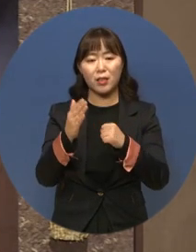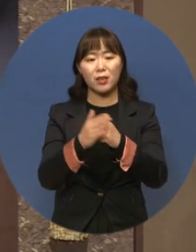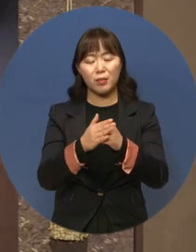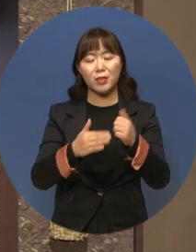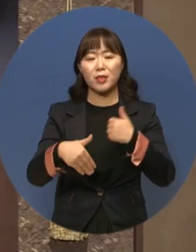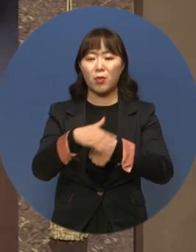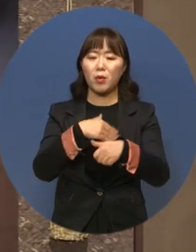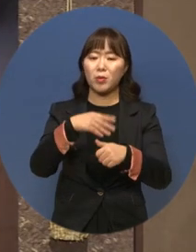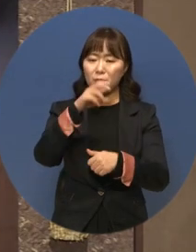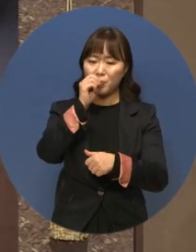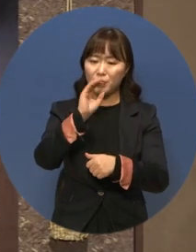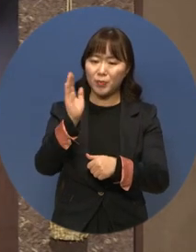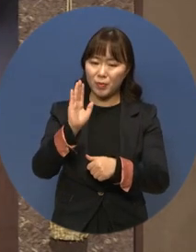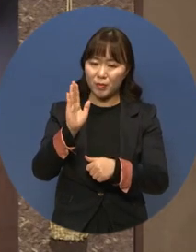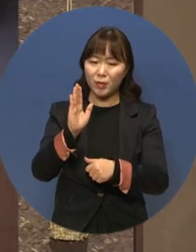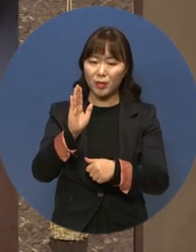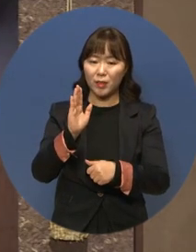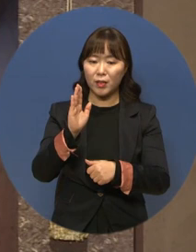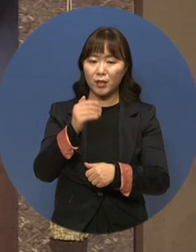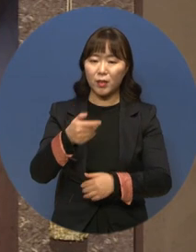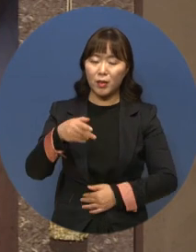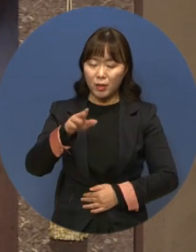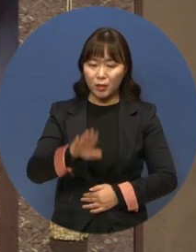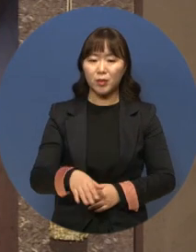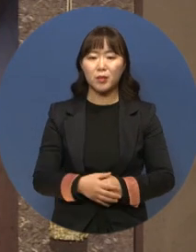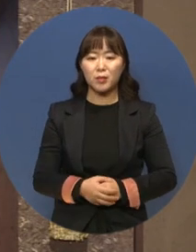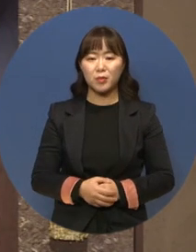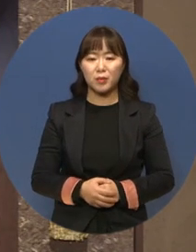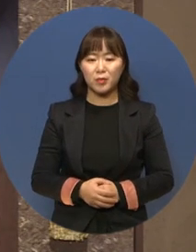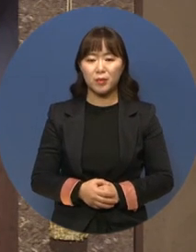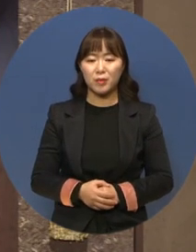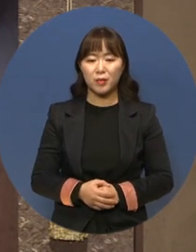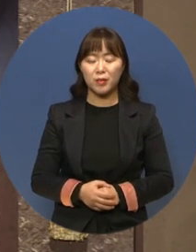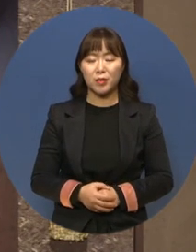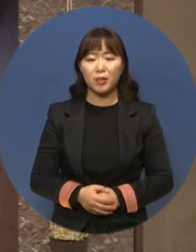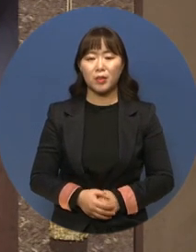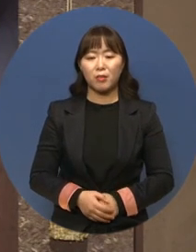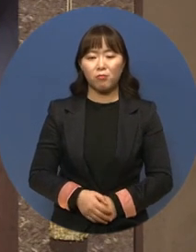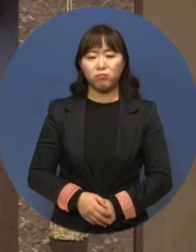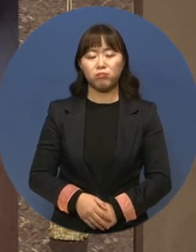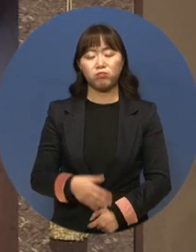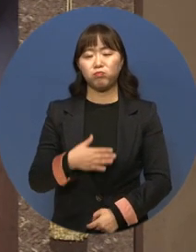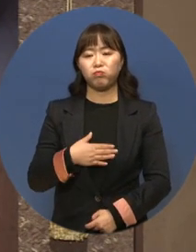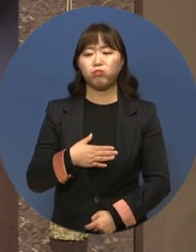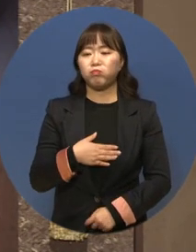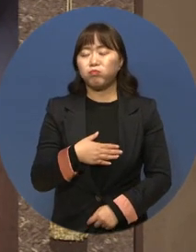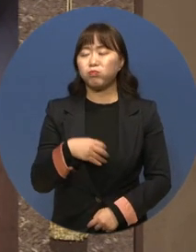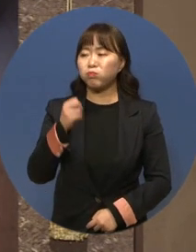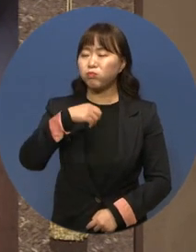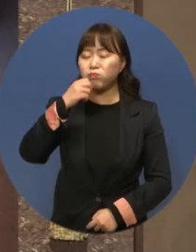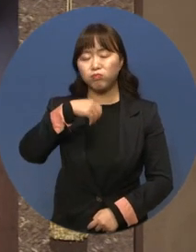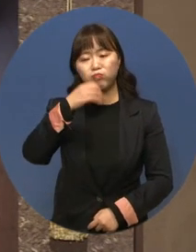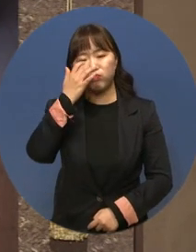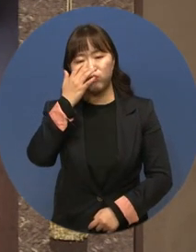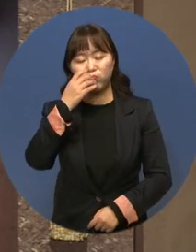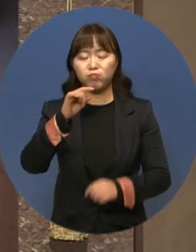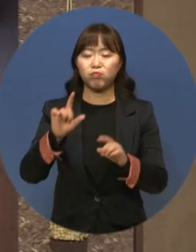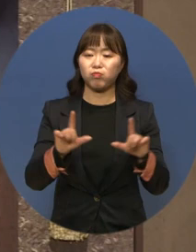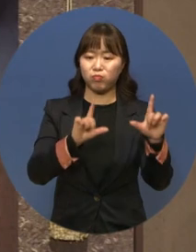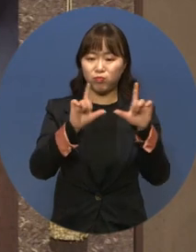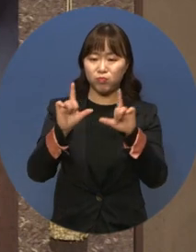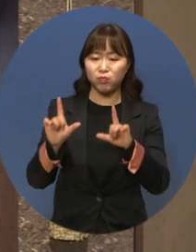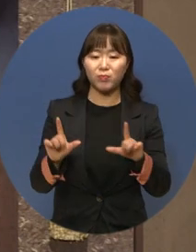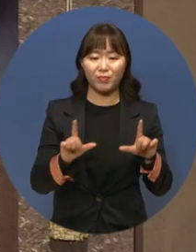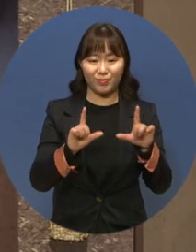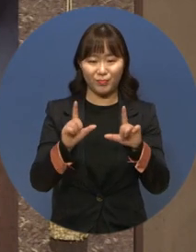조금 더 이렇게 안 좋은 그런 상황이 됐는데 네. 전혀 모르고 저도 이제